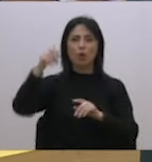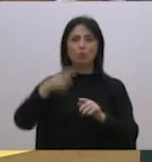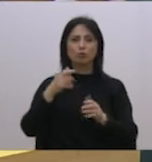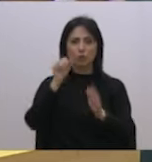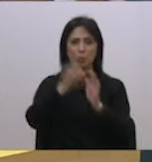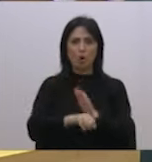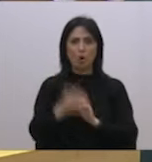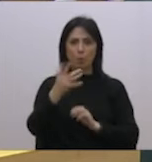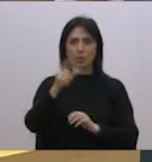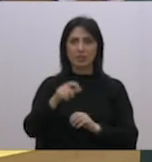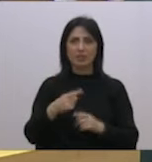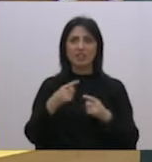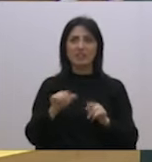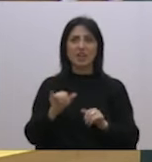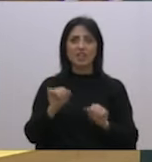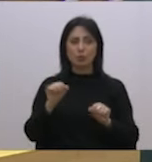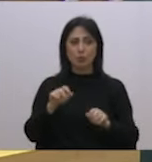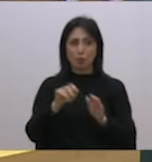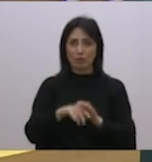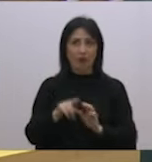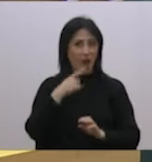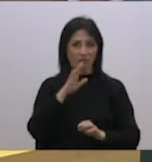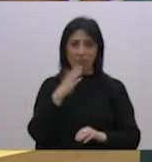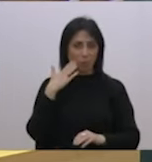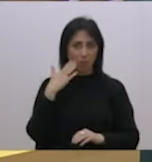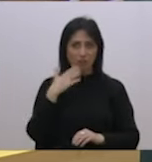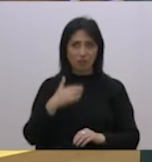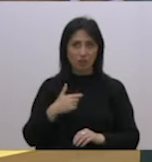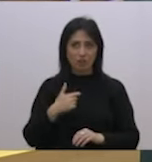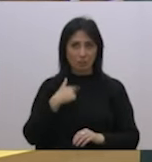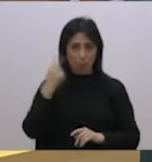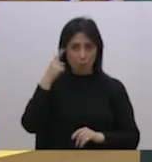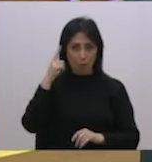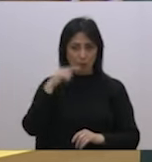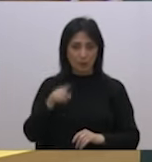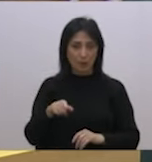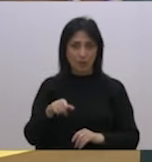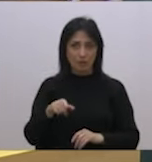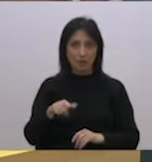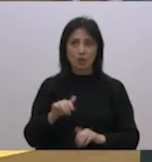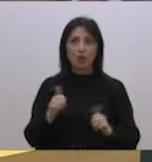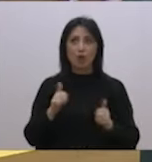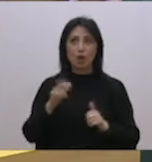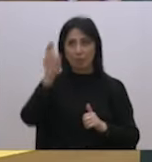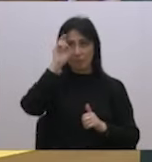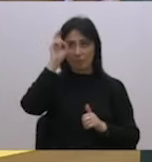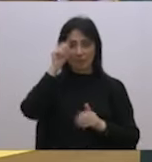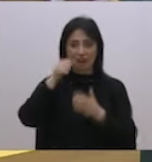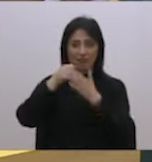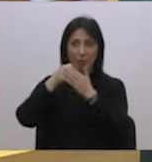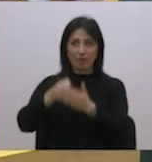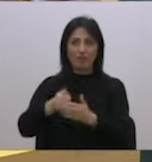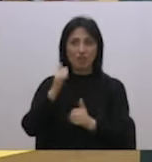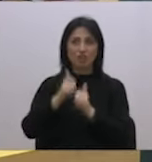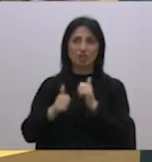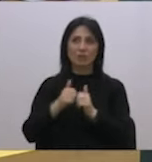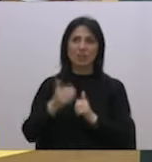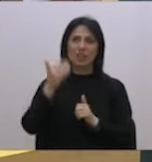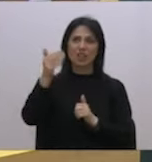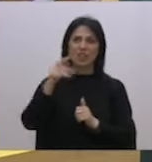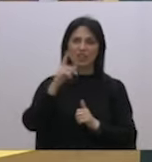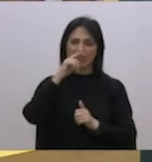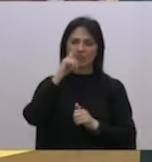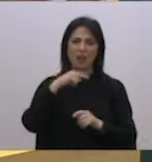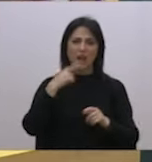adunat mocles, medic. Arvan Bob Martal, ce mogonil ia? Rogul sunt tauroba sa atobia, dacă și era trot, cu el am